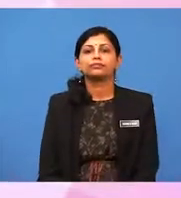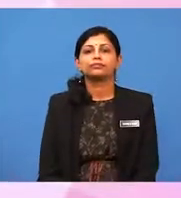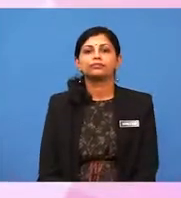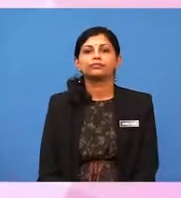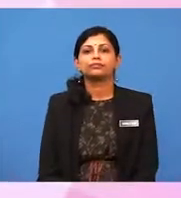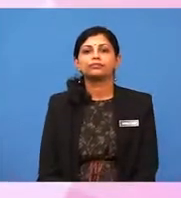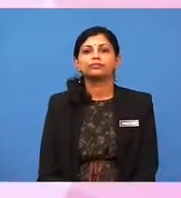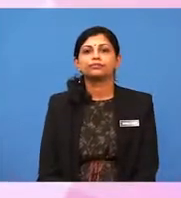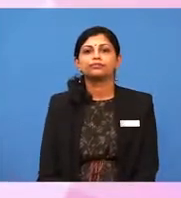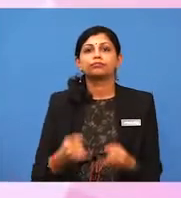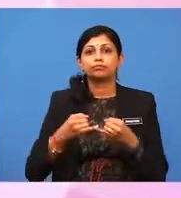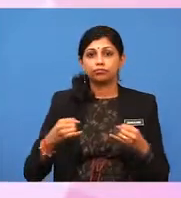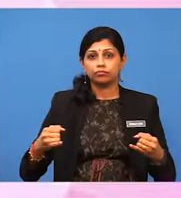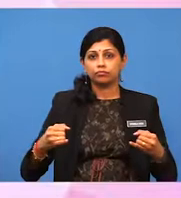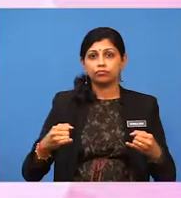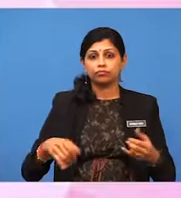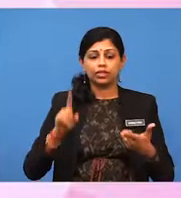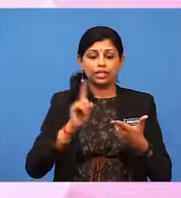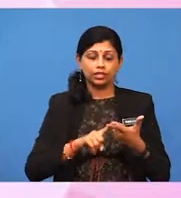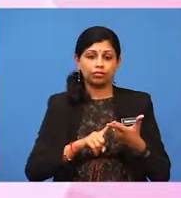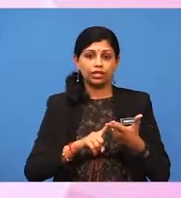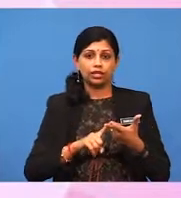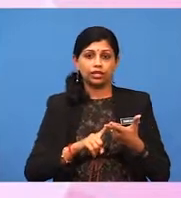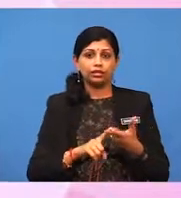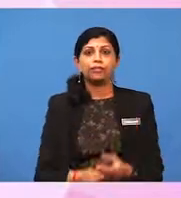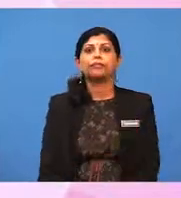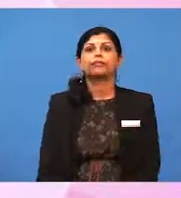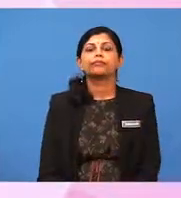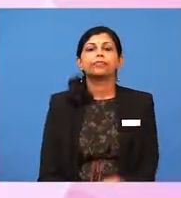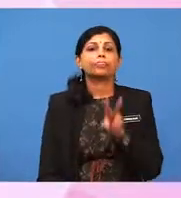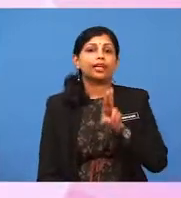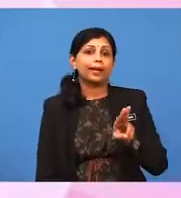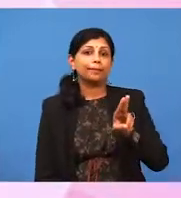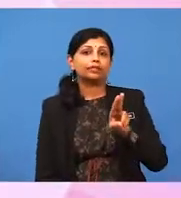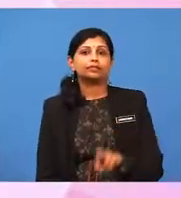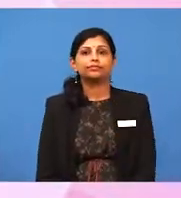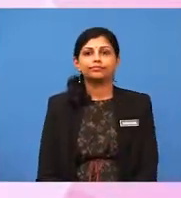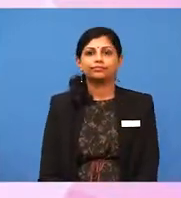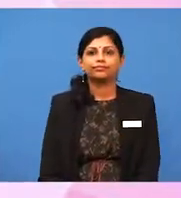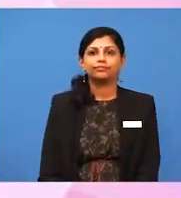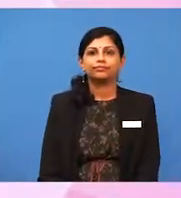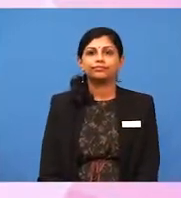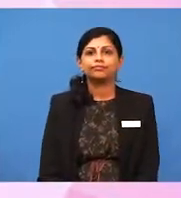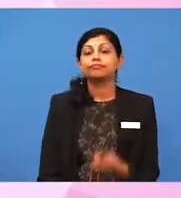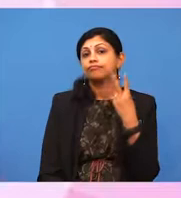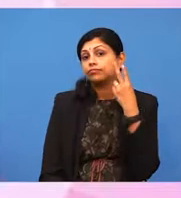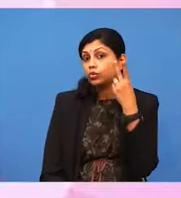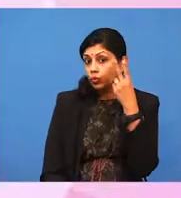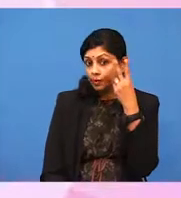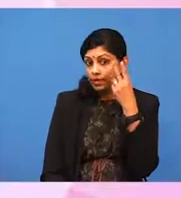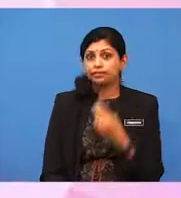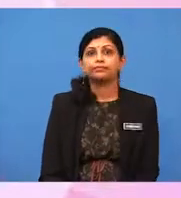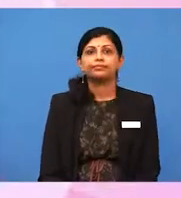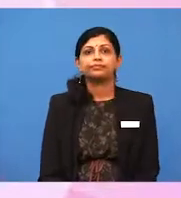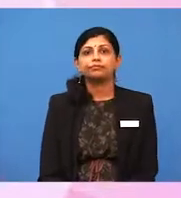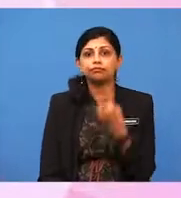Jenis data kedua yang kita pelajari pada hari ini ialah double. Double ialah nombor yang mengandungi